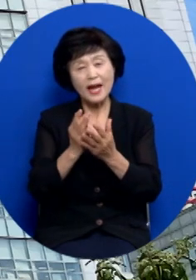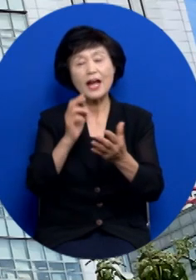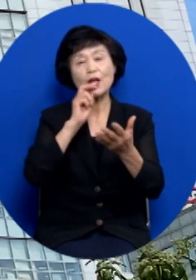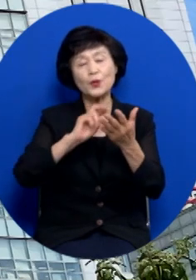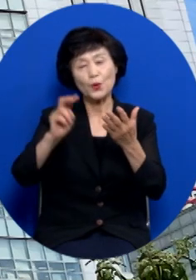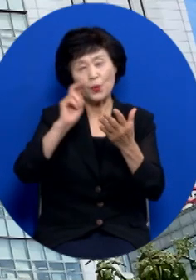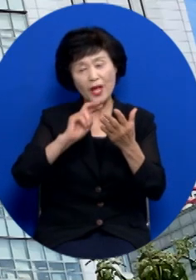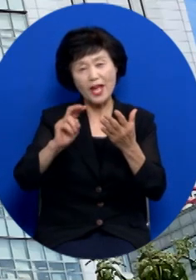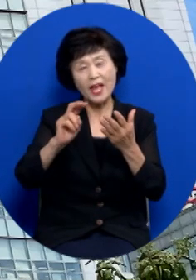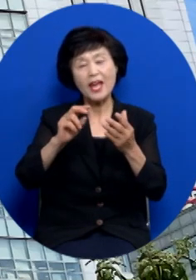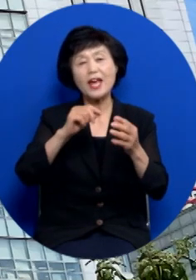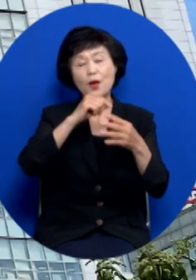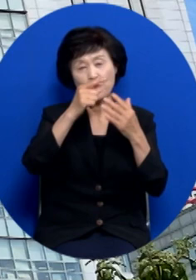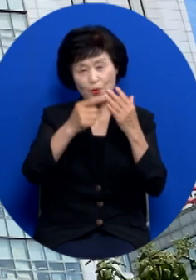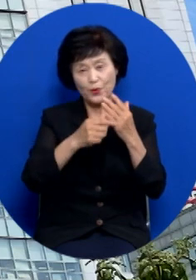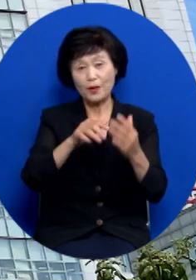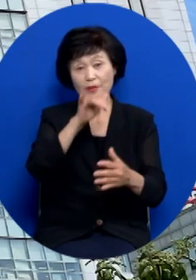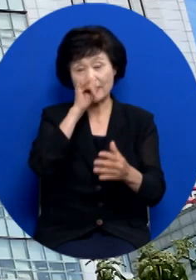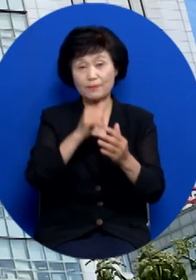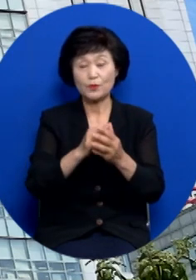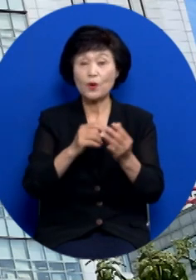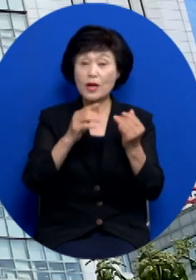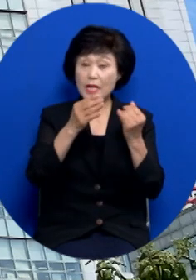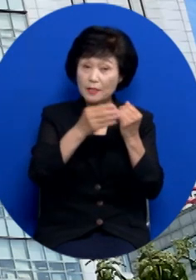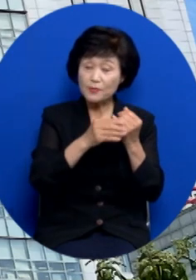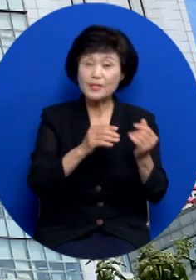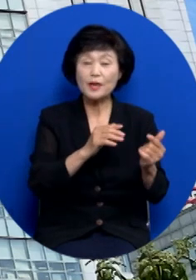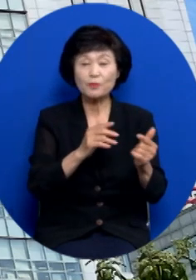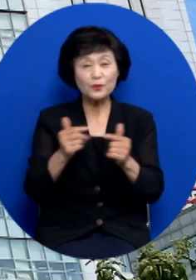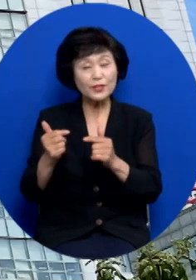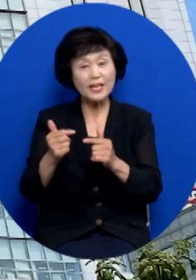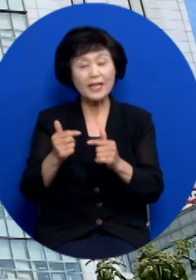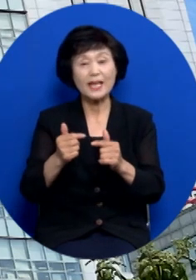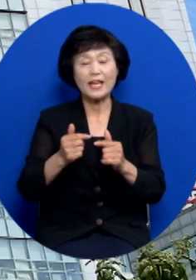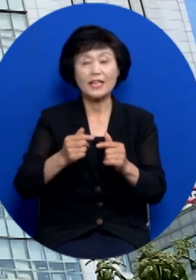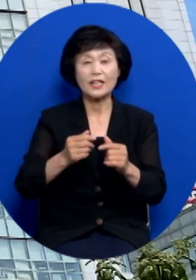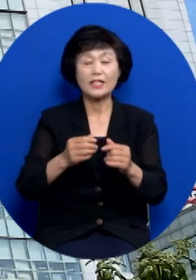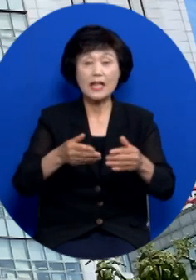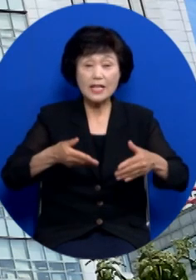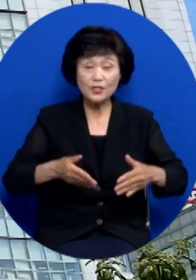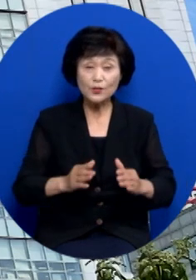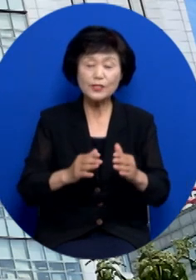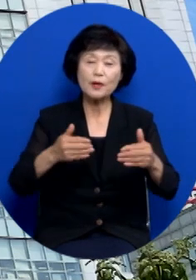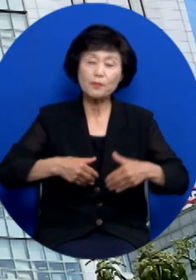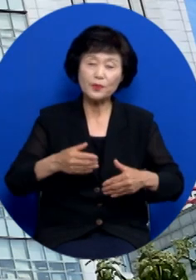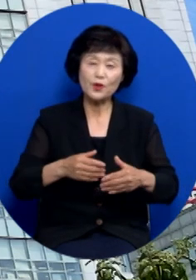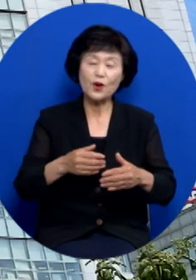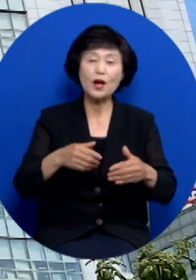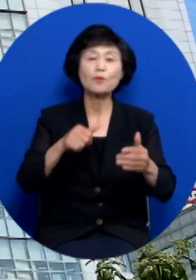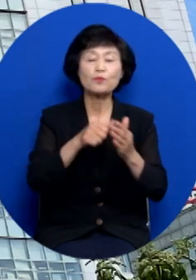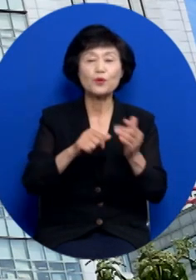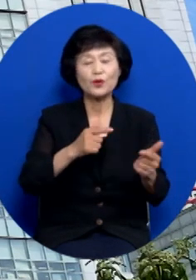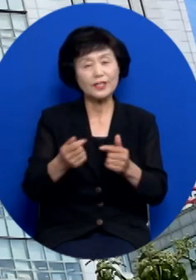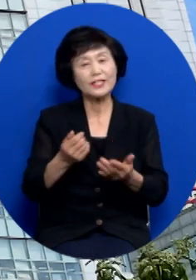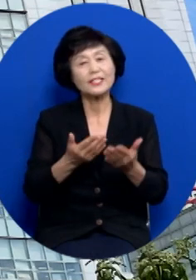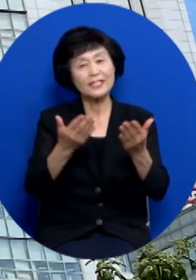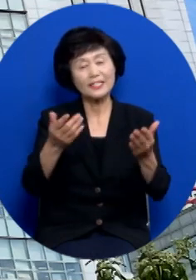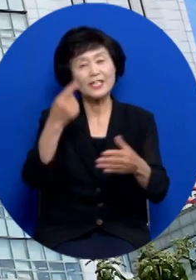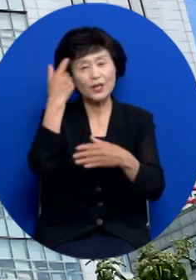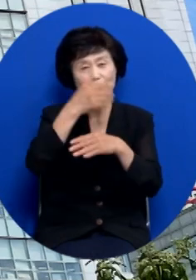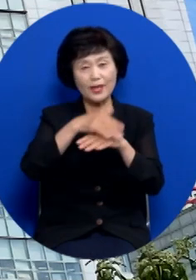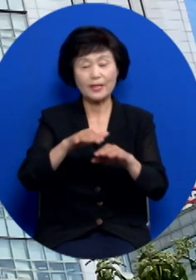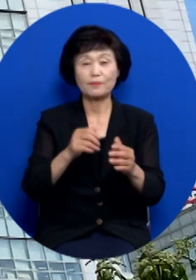또 음악회에 참석하는 임산부들에게는 출산 용품 가방 세트를 제공할 계획입니다 멀티 꿈의